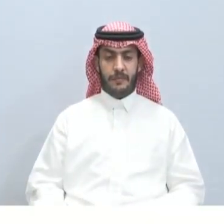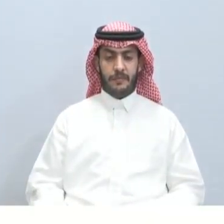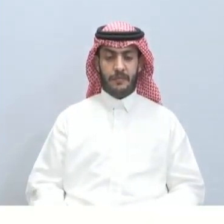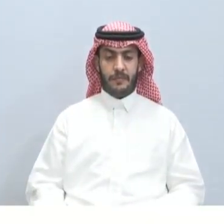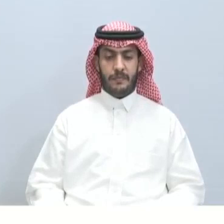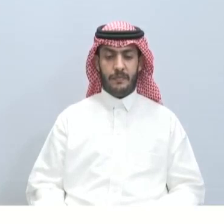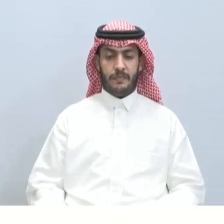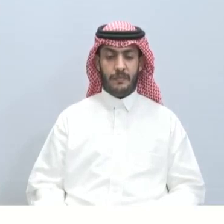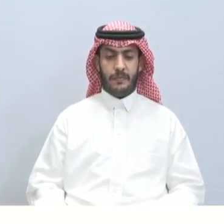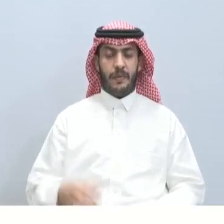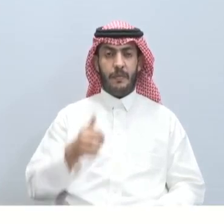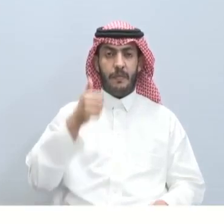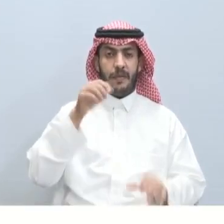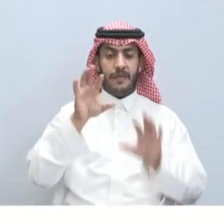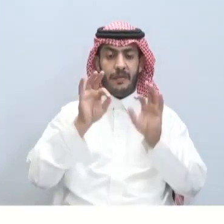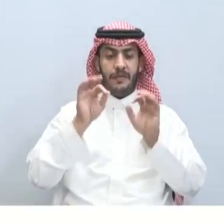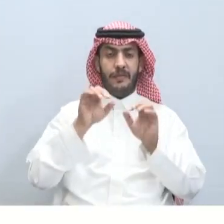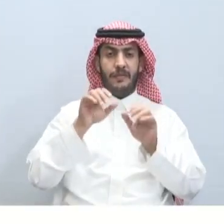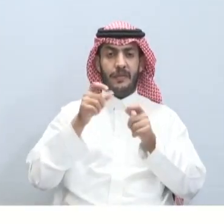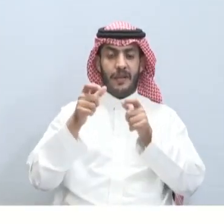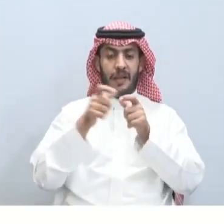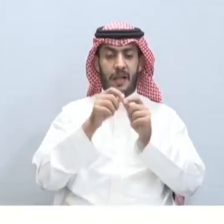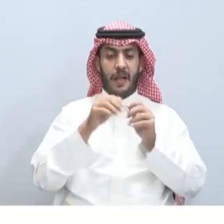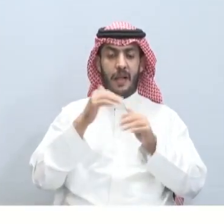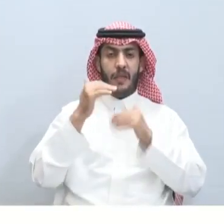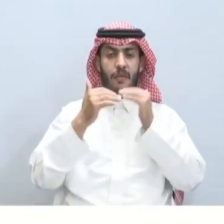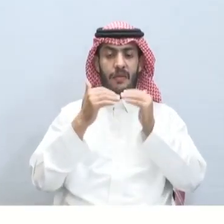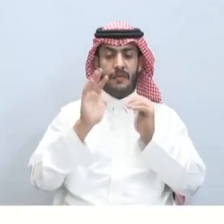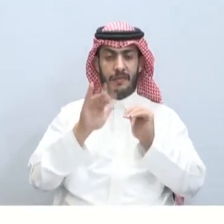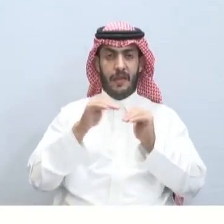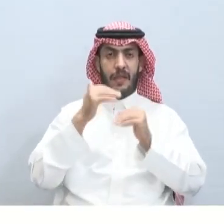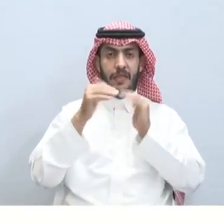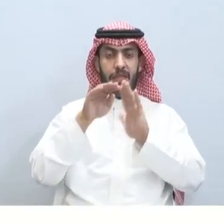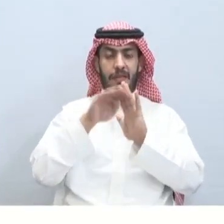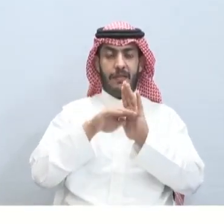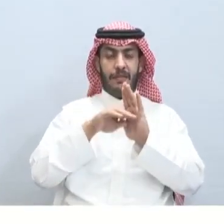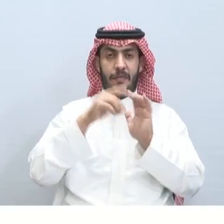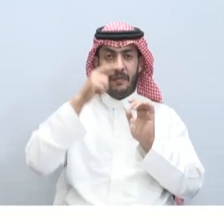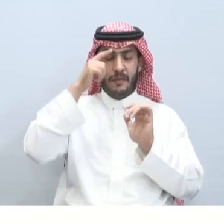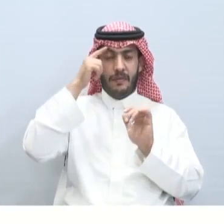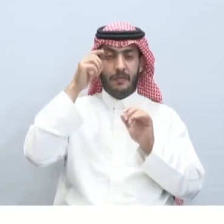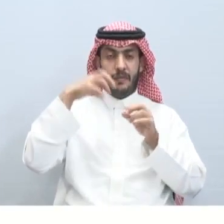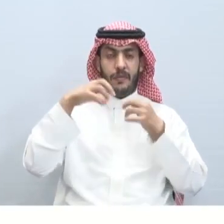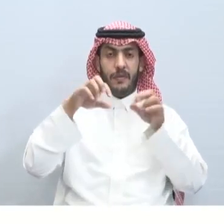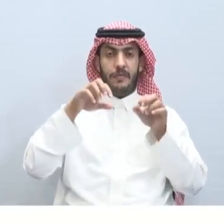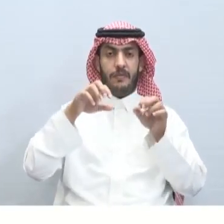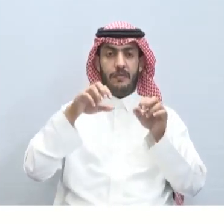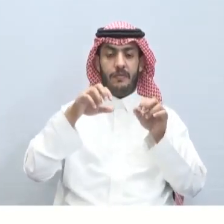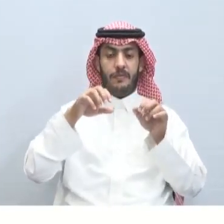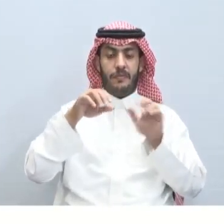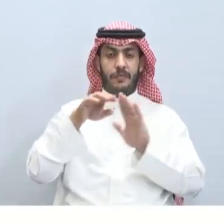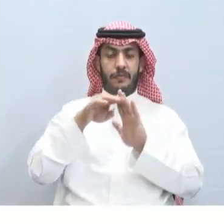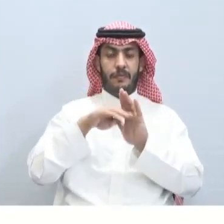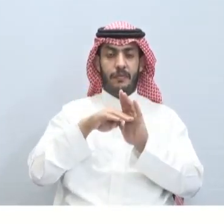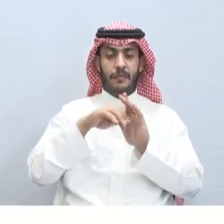بجمعها يتضمن تحديد الشراح السوقيه الخطوات التاليه اذا هنالك خطوات اذا اردت ان اقسم او احدد الشرائح في